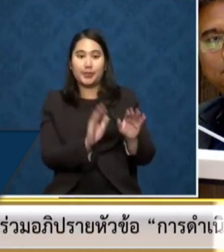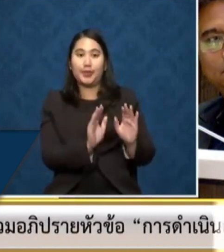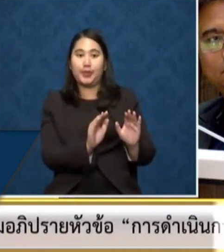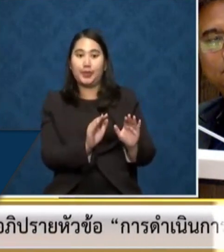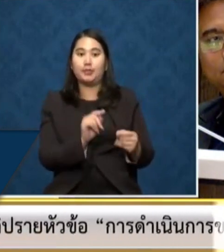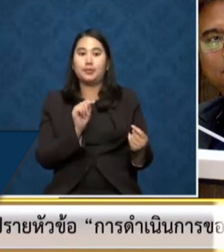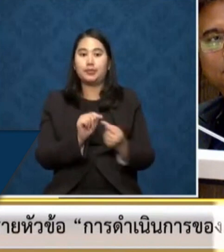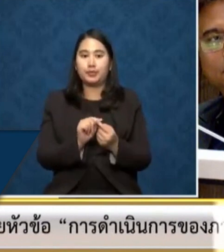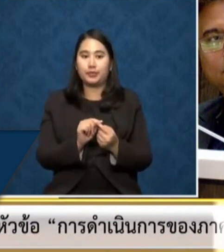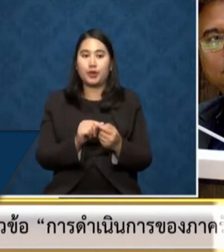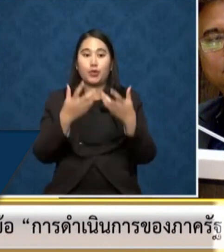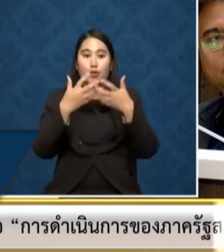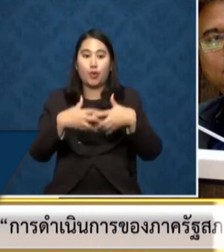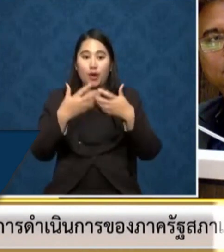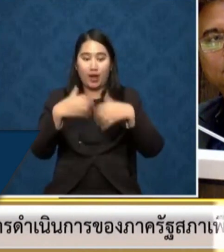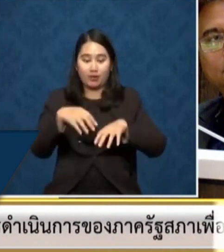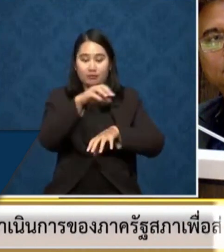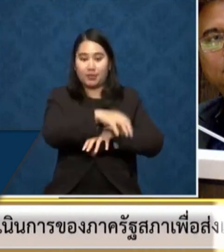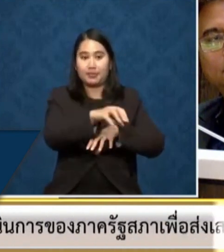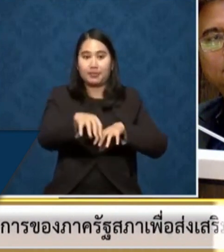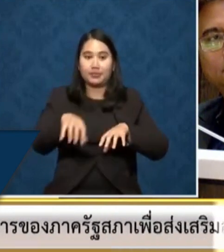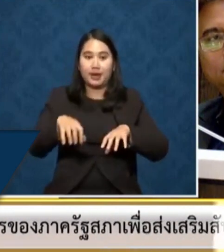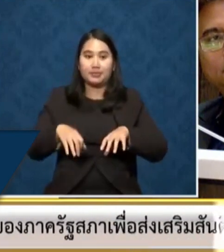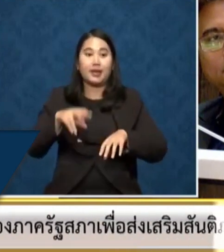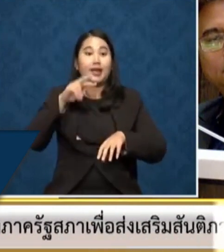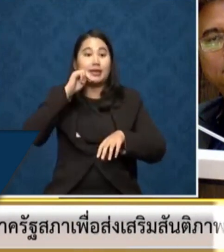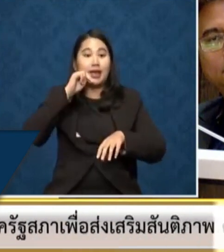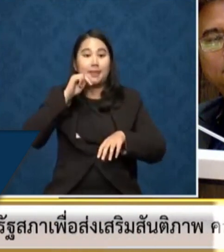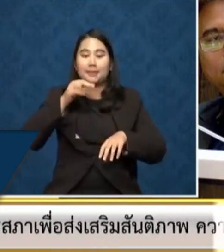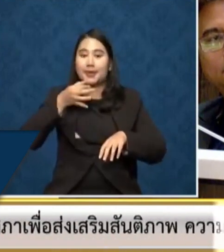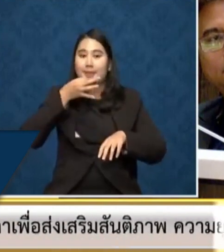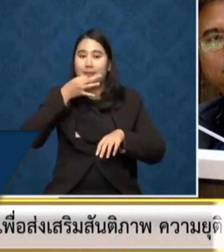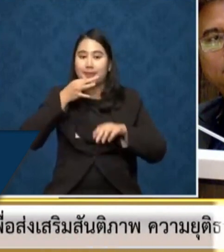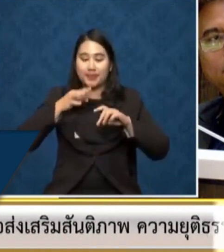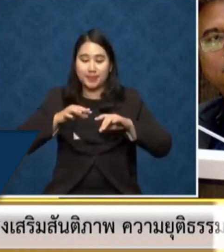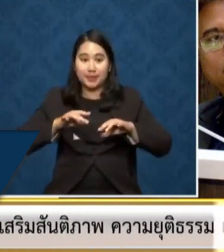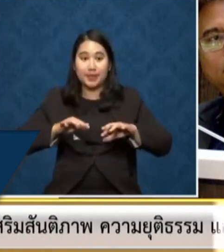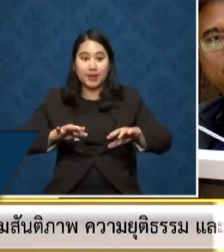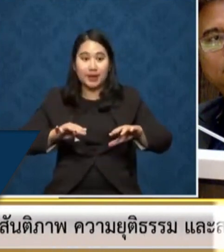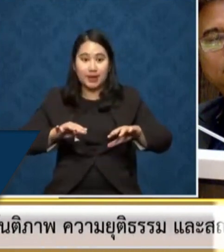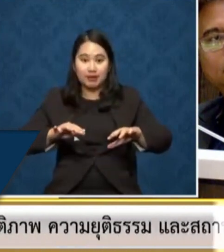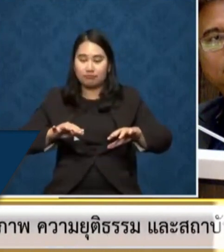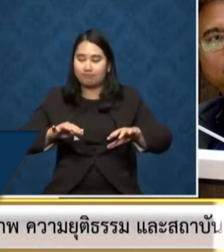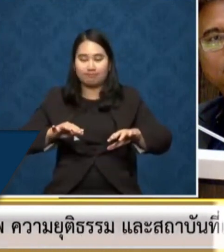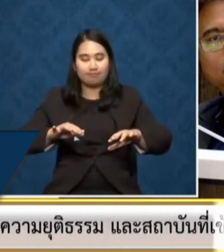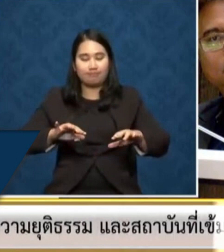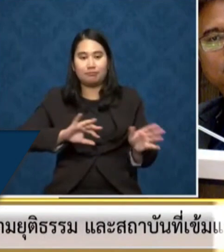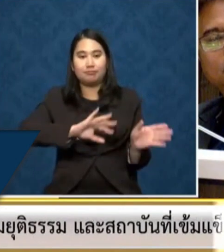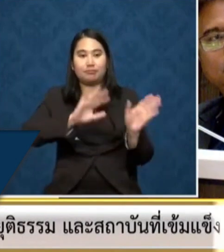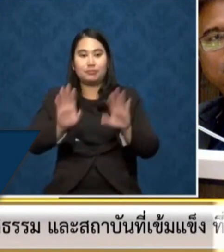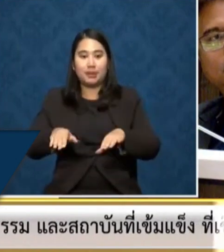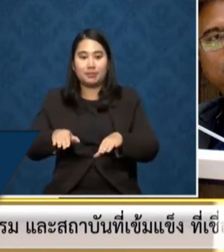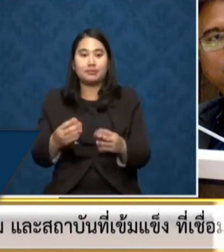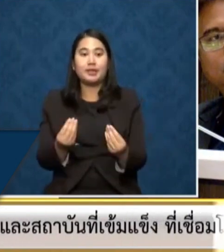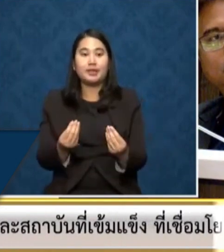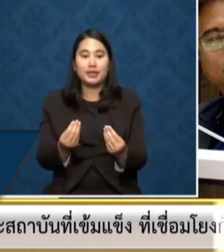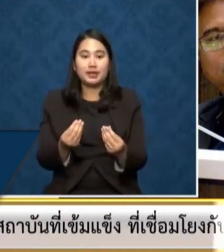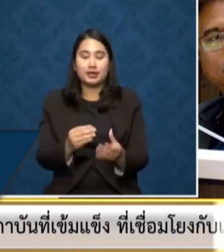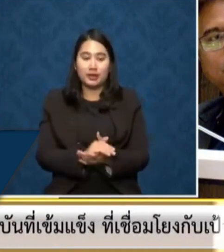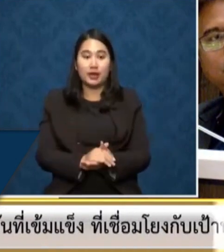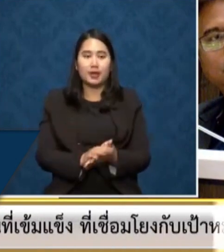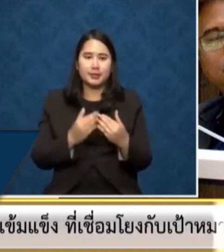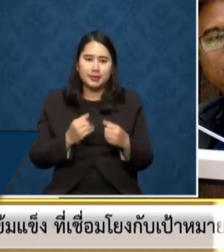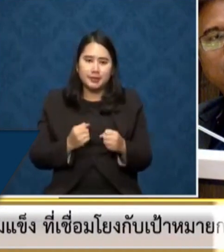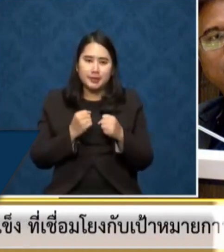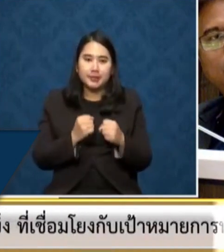มาบตพุตโโครงการนี้ได้เปลี่ยนกระแสน้ำเปลี่ยนระบบนิเวศทางทะเลอย่างสิ้นเชิงแม้จะมีการ